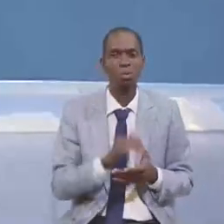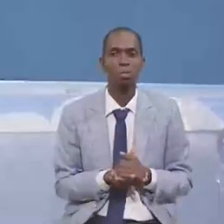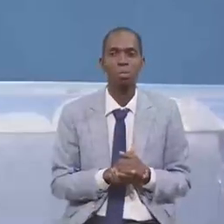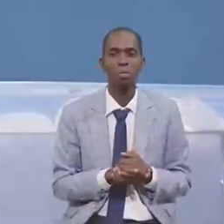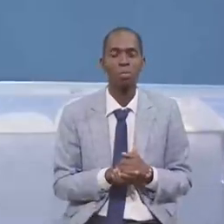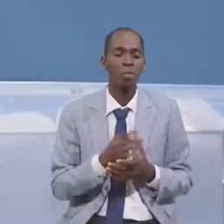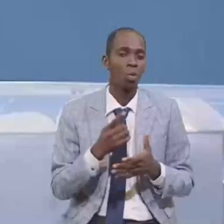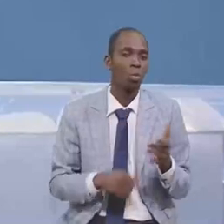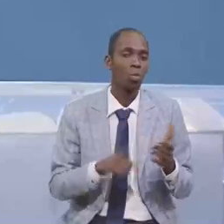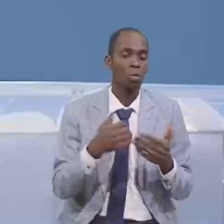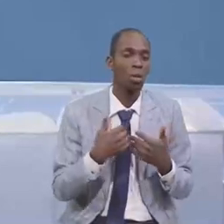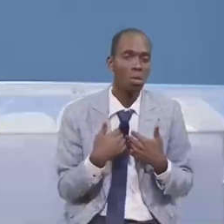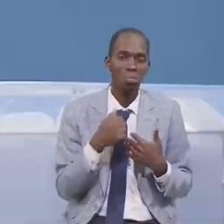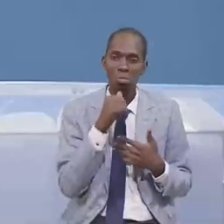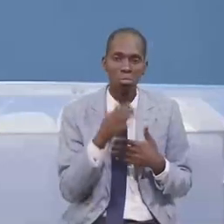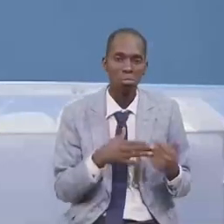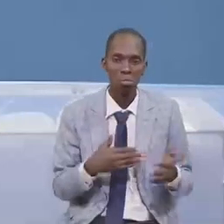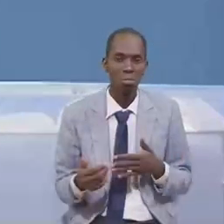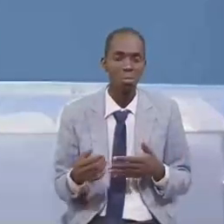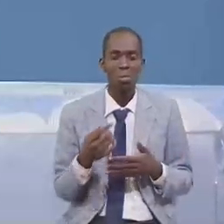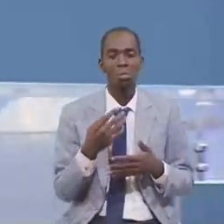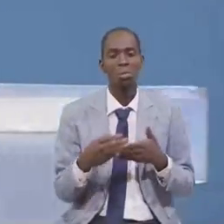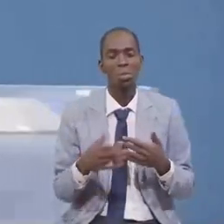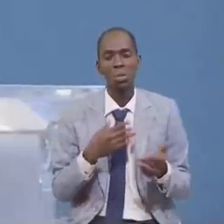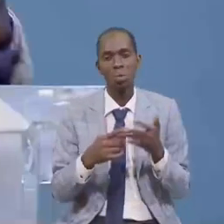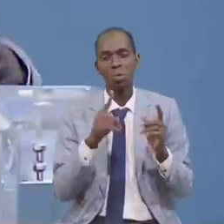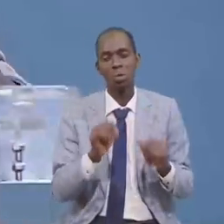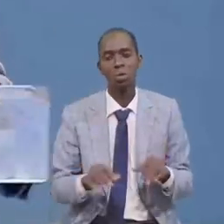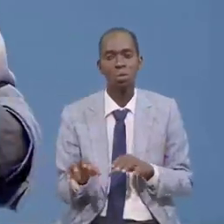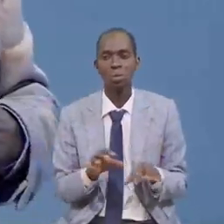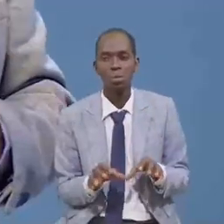as, ce que tu peux faire.